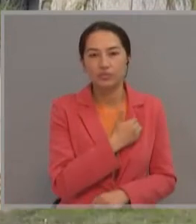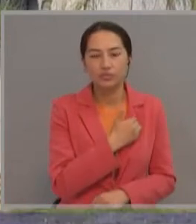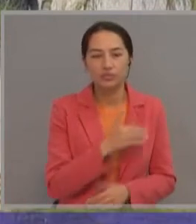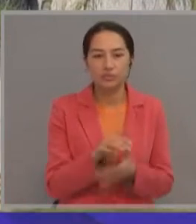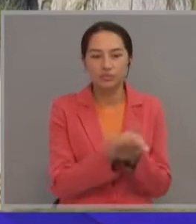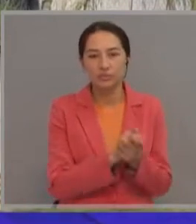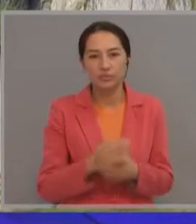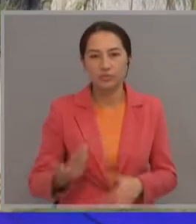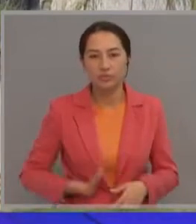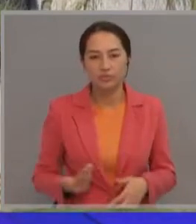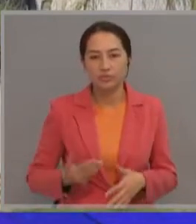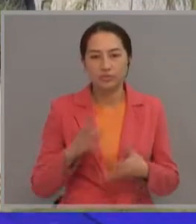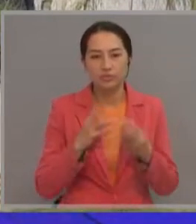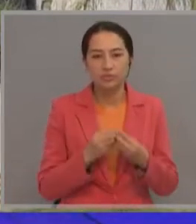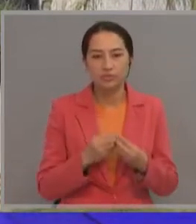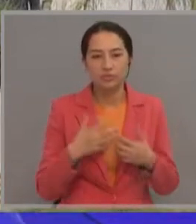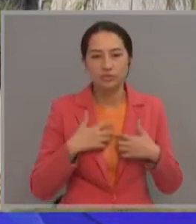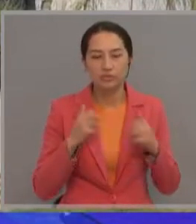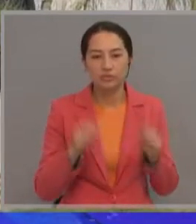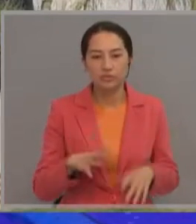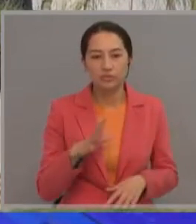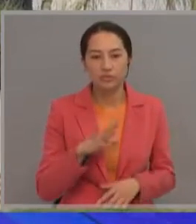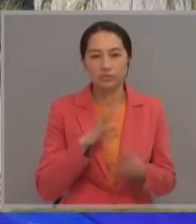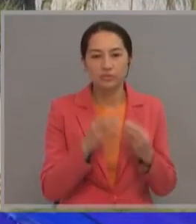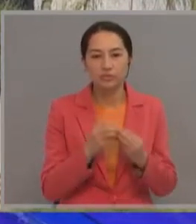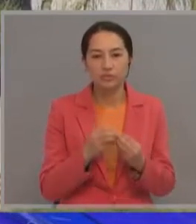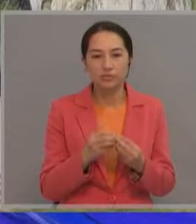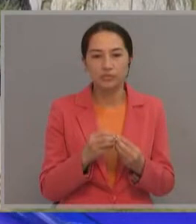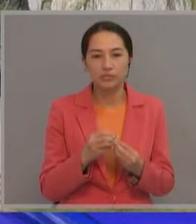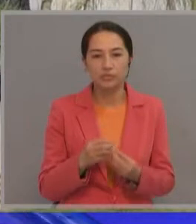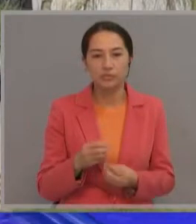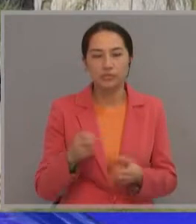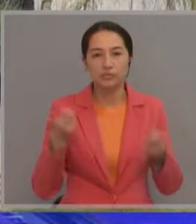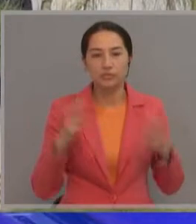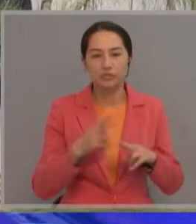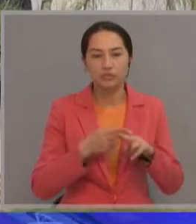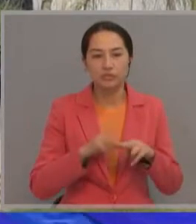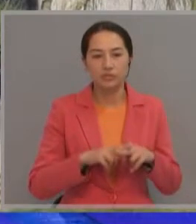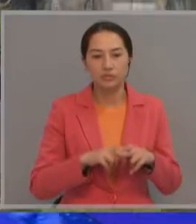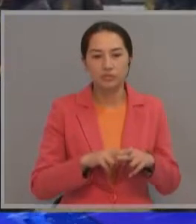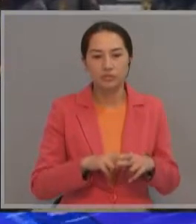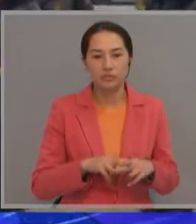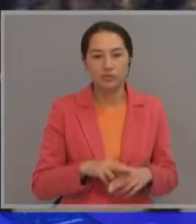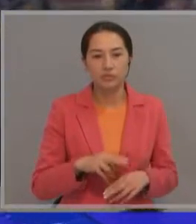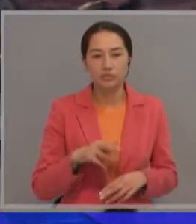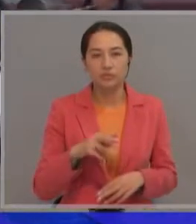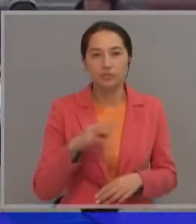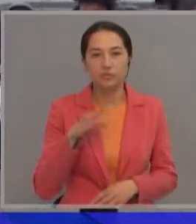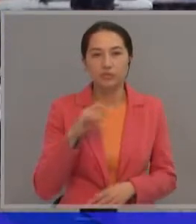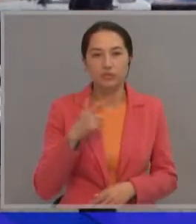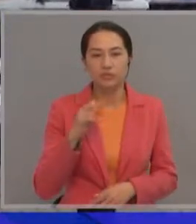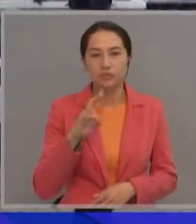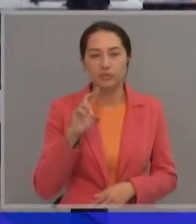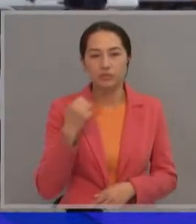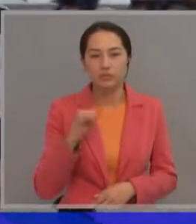бейбит өмүр сүрүү үчүн ат салышкан өмір соң арнаған азамат болып саналады. Ал Тоғанбай Каумбаев